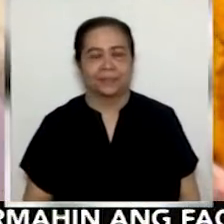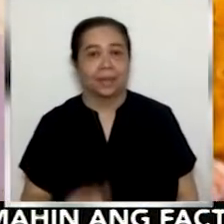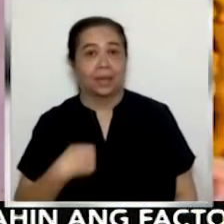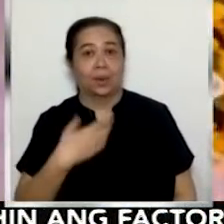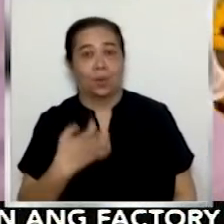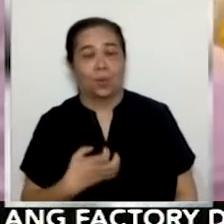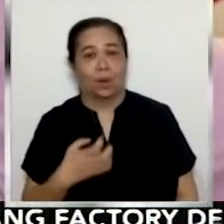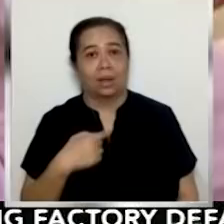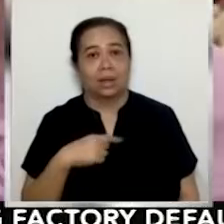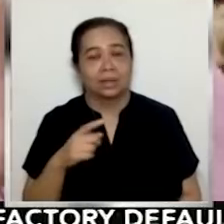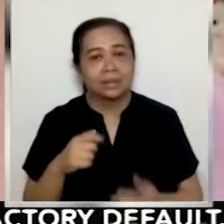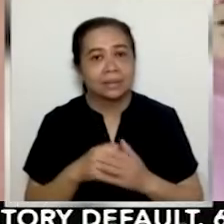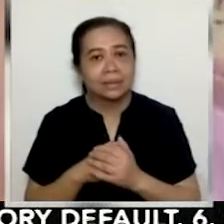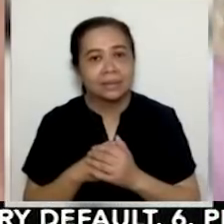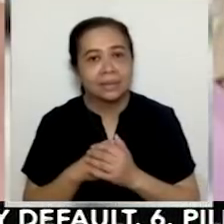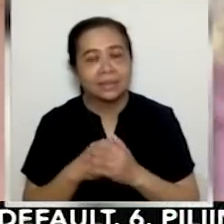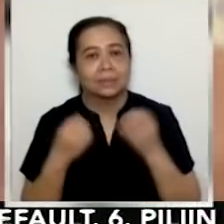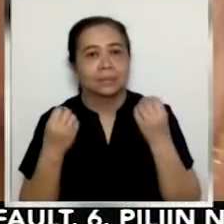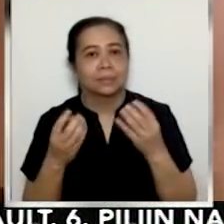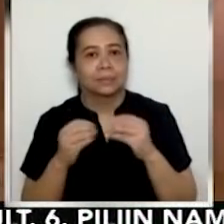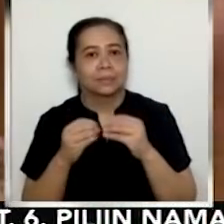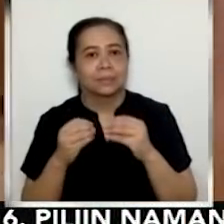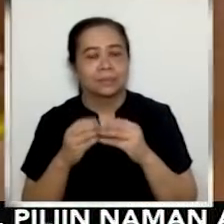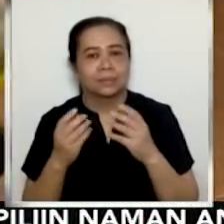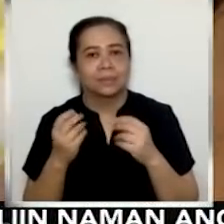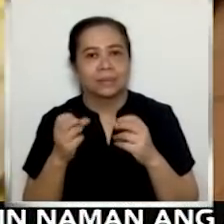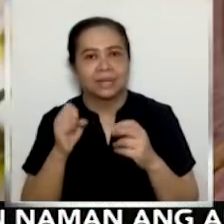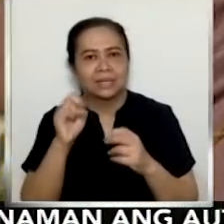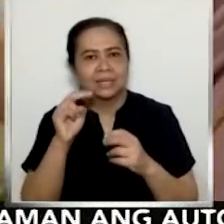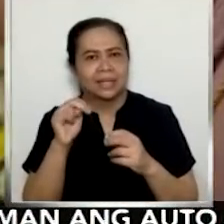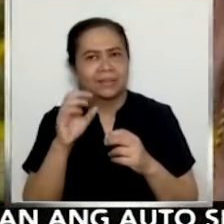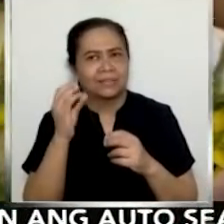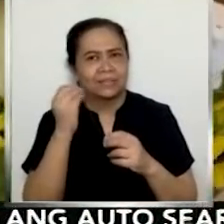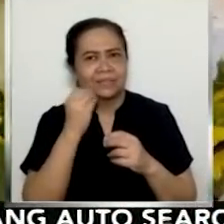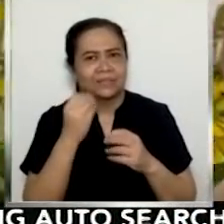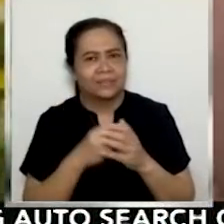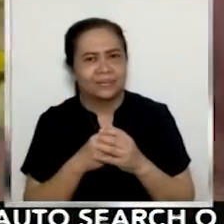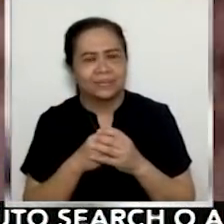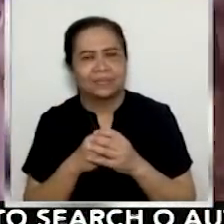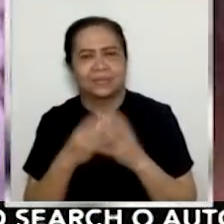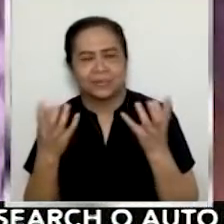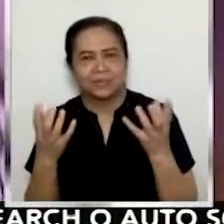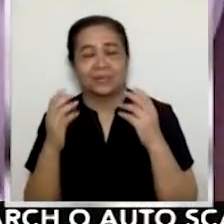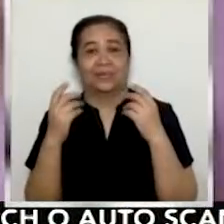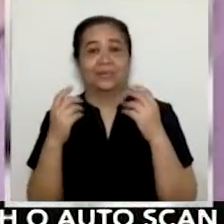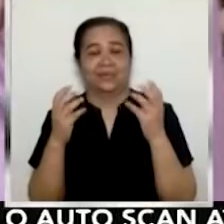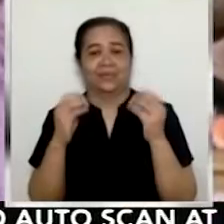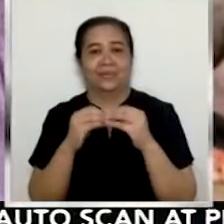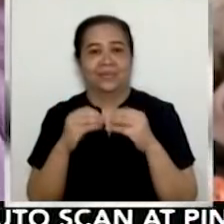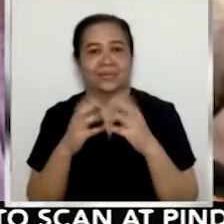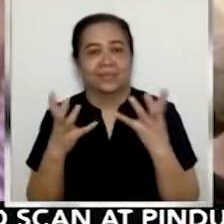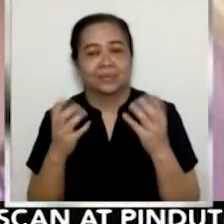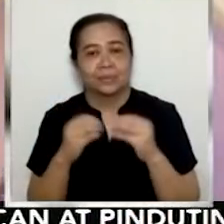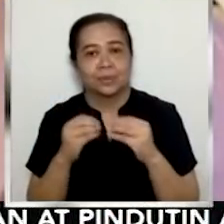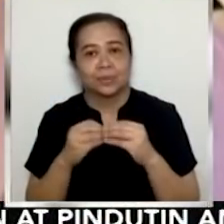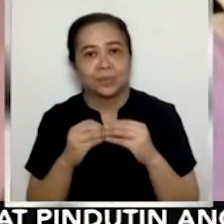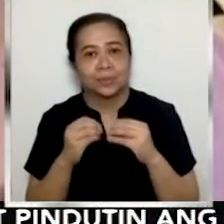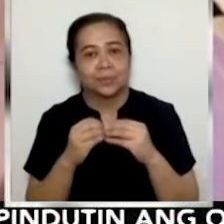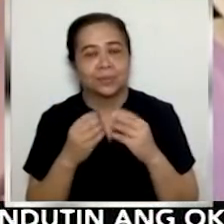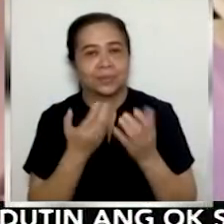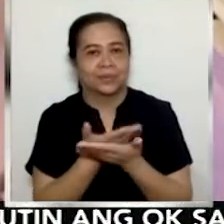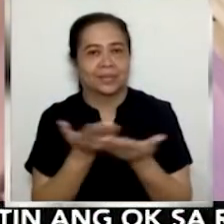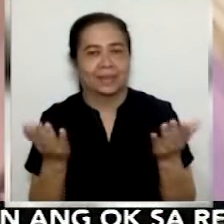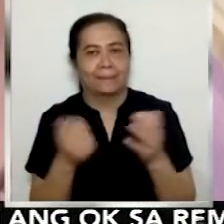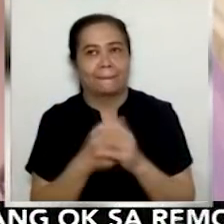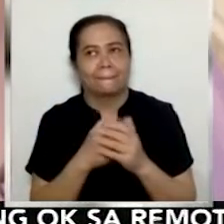mas rumami yung sunflowers ko. Mas dumami pa sila. Oh my god, totoo to! Mas dumami pa po sila. And